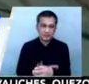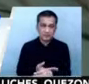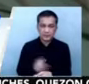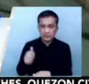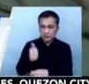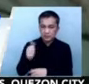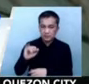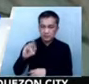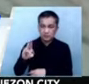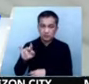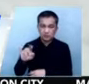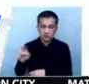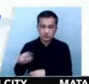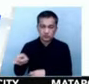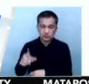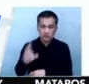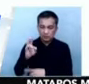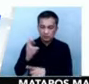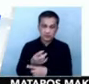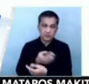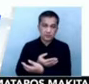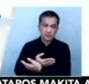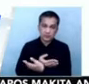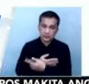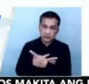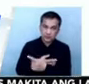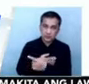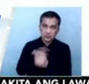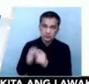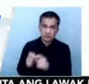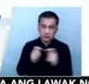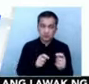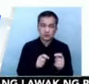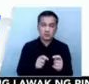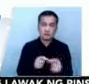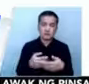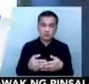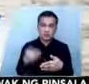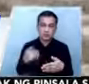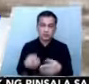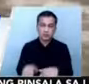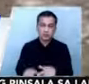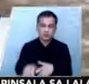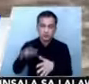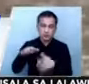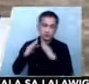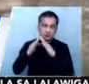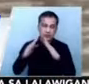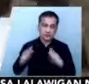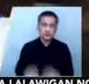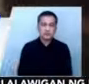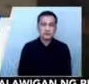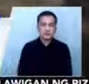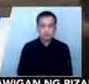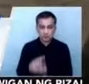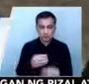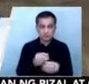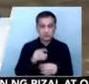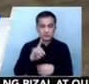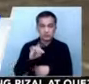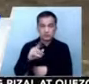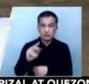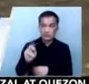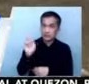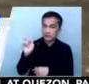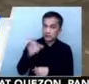at kanyang pitong buwang gulang na sanggol lumikas na rito bago p bahain ang tahanan Bukod sa Dagupan pitong bayan na sa